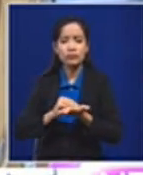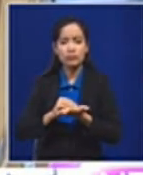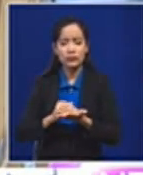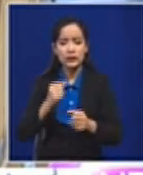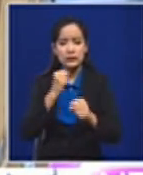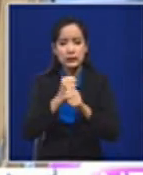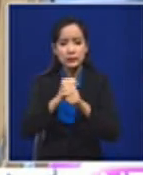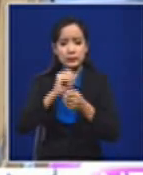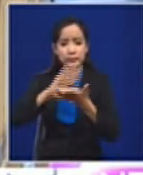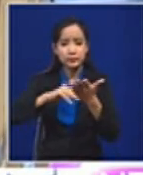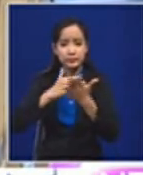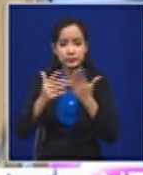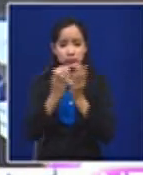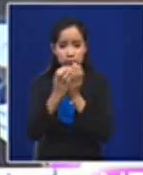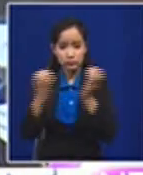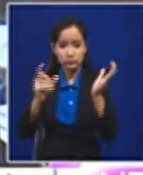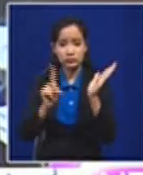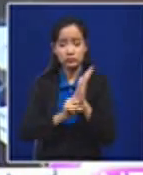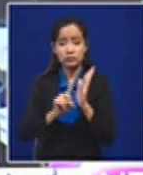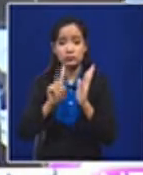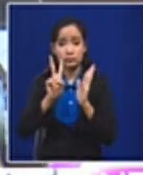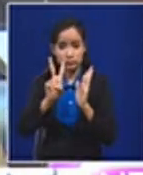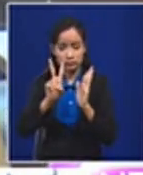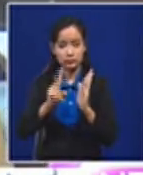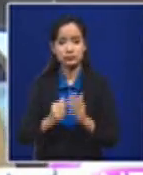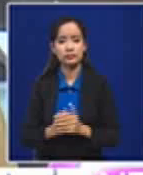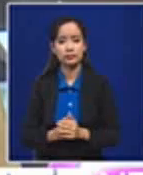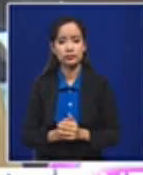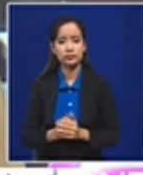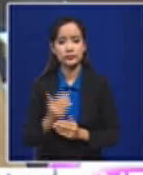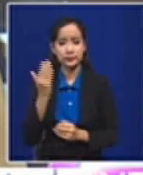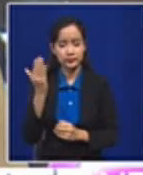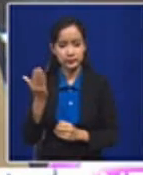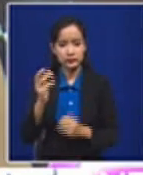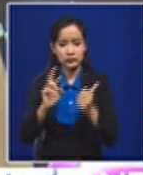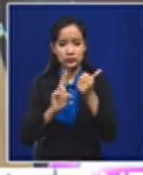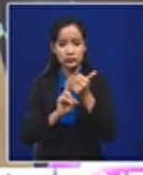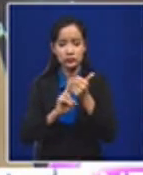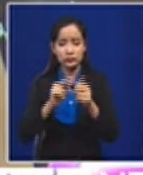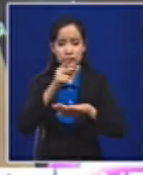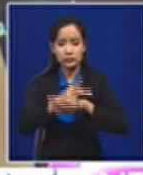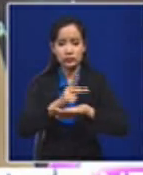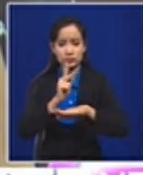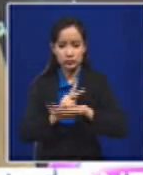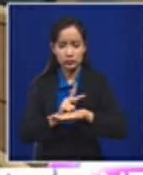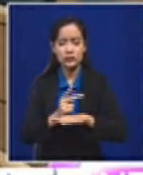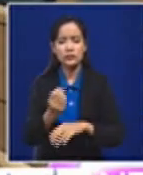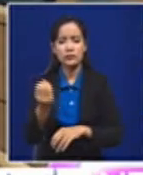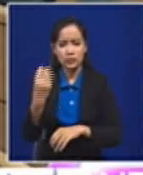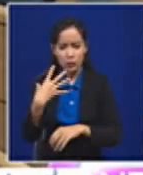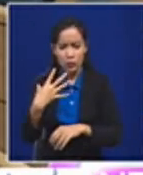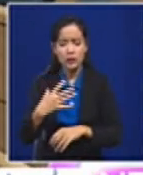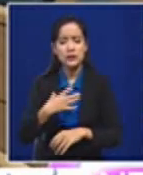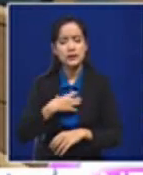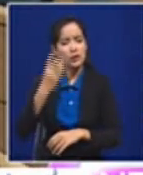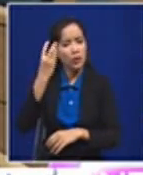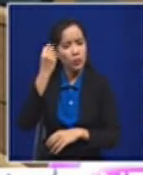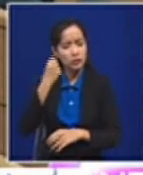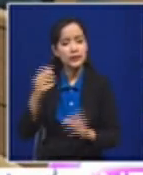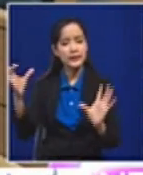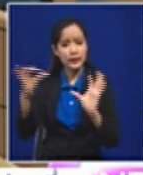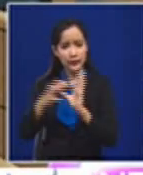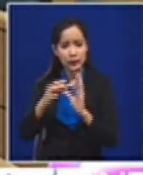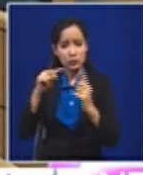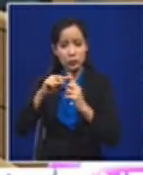จัดทำร่างรัฐธรรมนูญครั้งที่2โดยนายกล้านรงค์จันทิกรองประธานคณะกรรมาธิการชี้แจงว่ามีความเห็นที่เกี่ยวข้องกับ